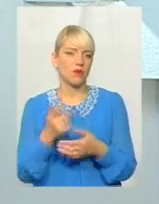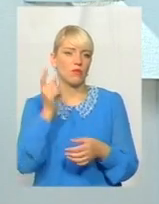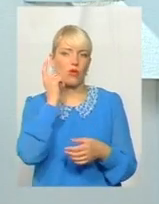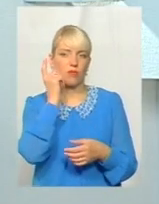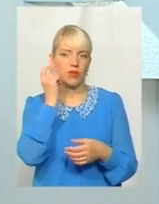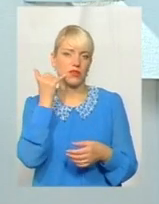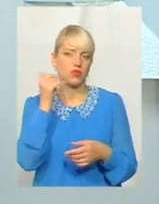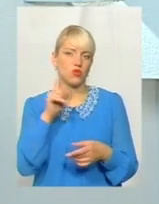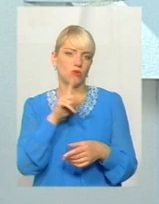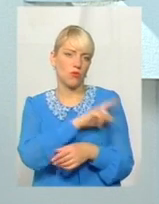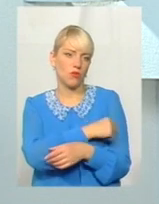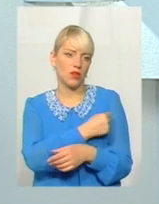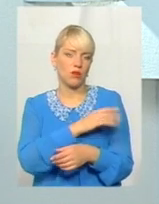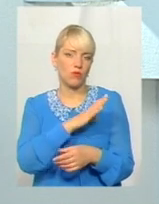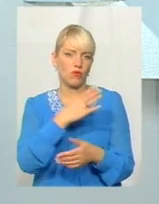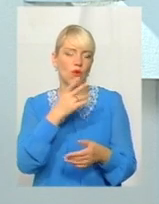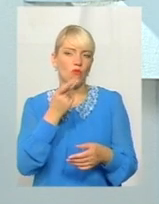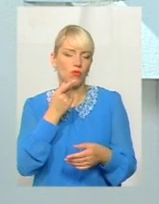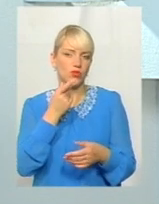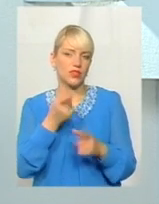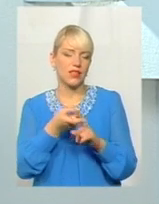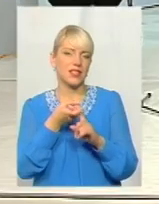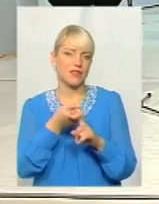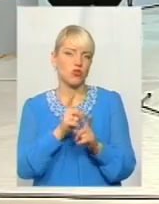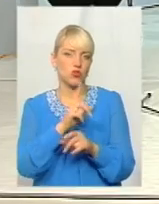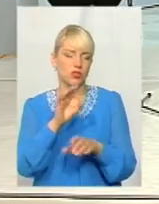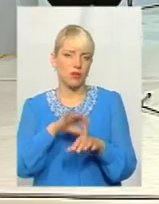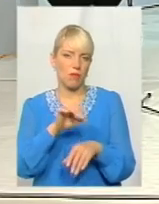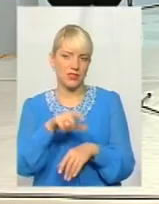медики мали постійний зв'язок з пацієнтами і могли